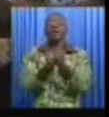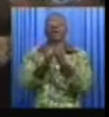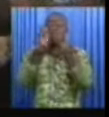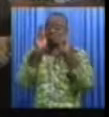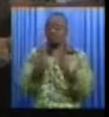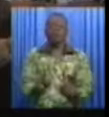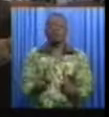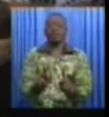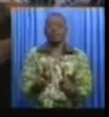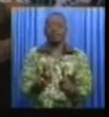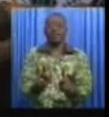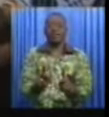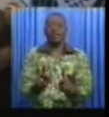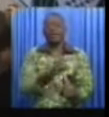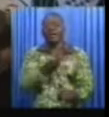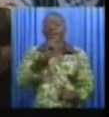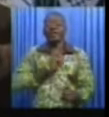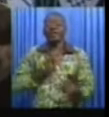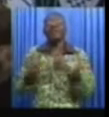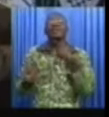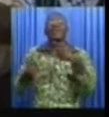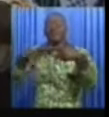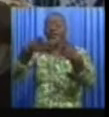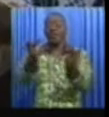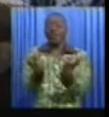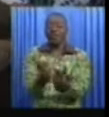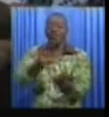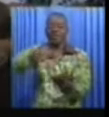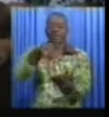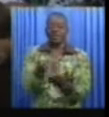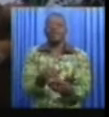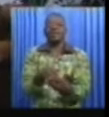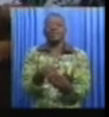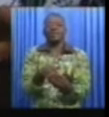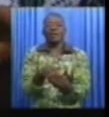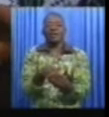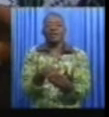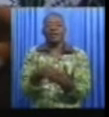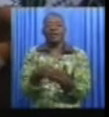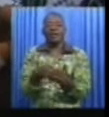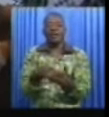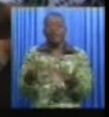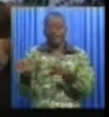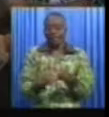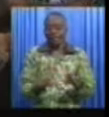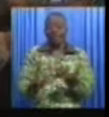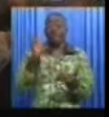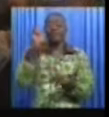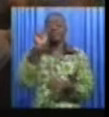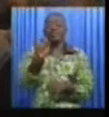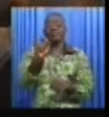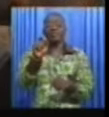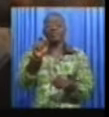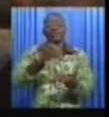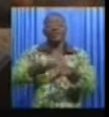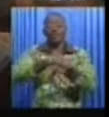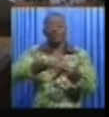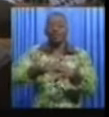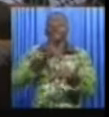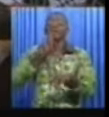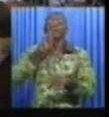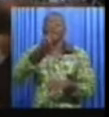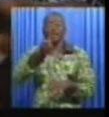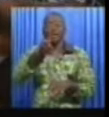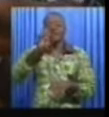vives. Le plan central a aussi consisté à faire le point sur la réalité